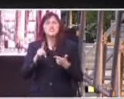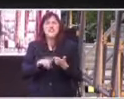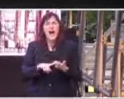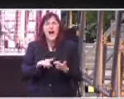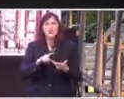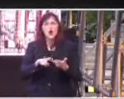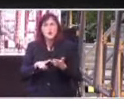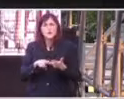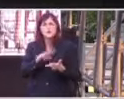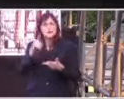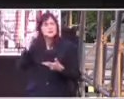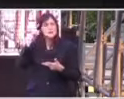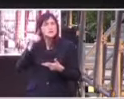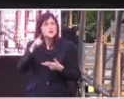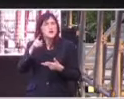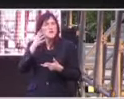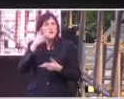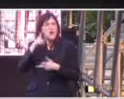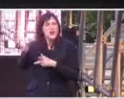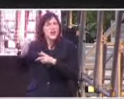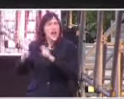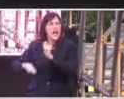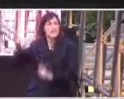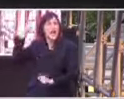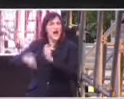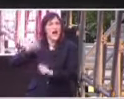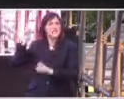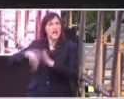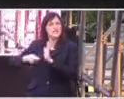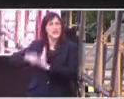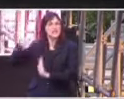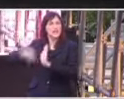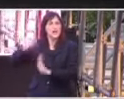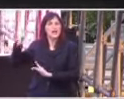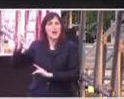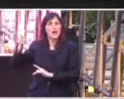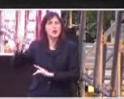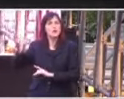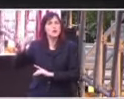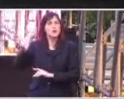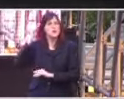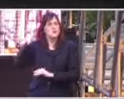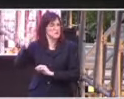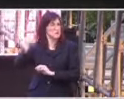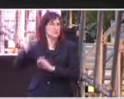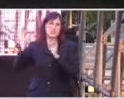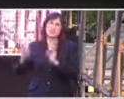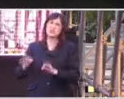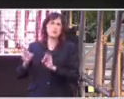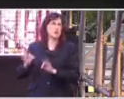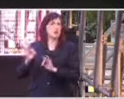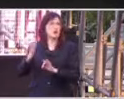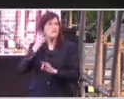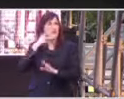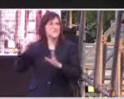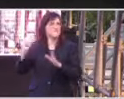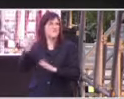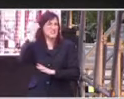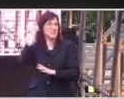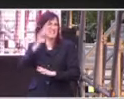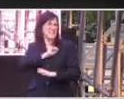e si devono essere anche probabilmente gasati l'un l'altro dicendo bella questa idea forse vinciamo le lezioni nel metaverso Probabilmente